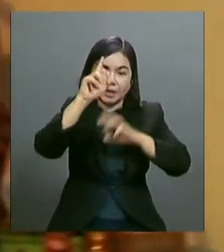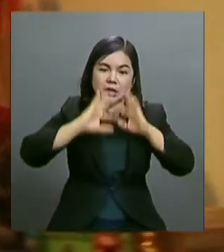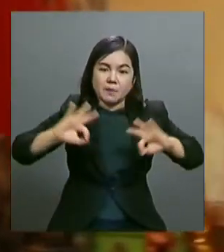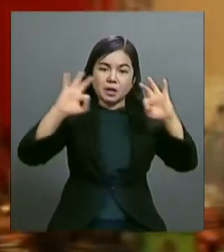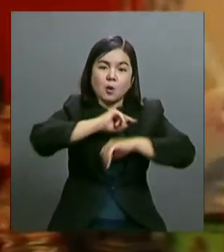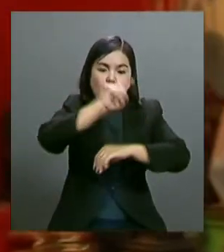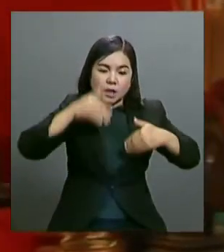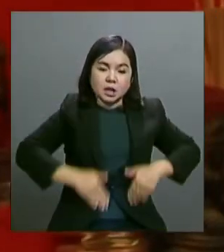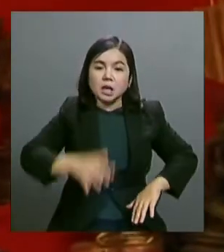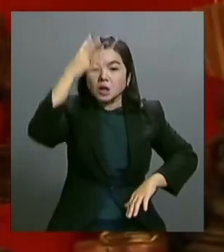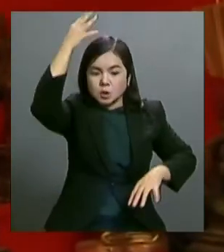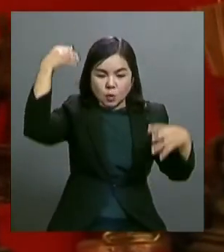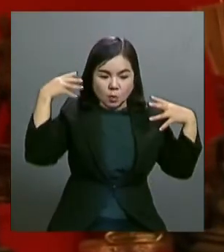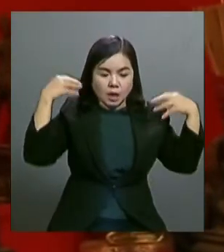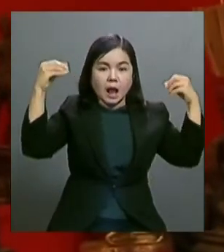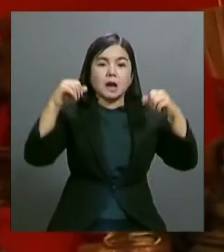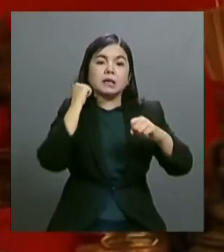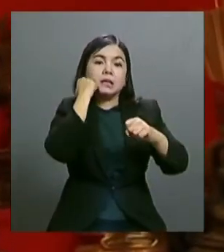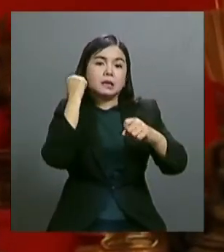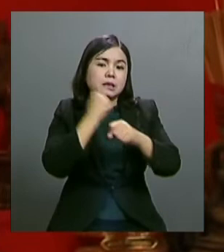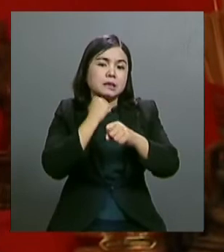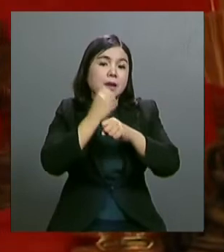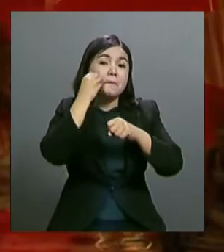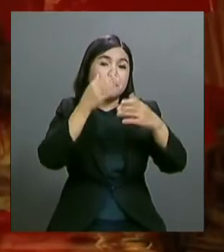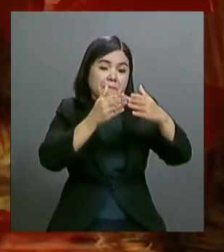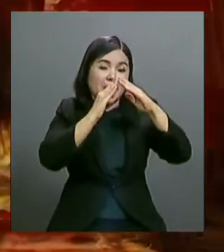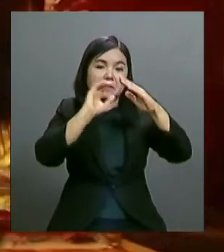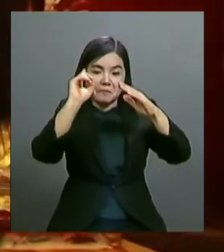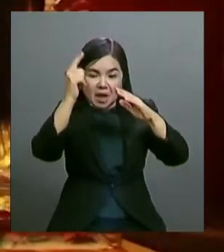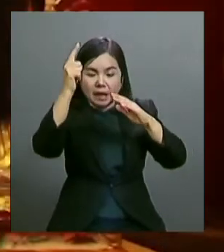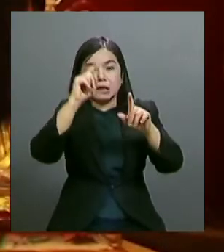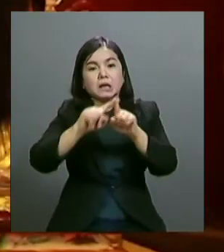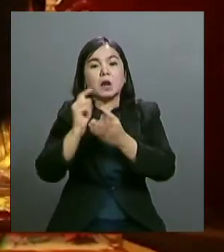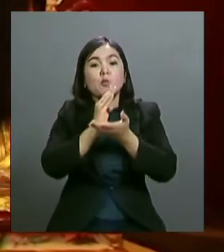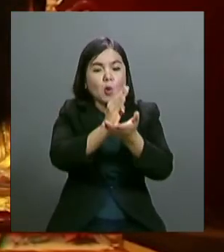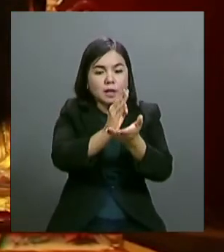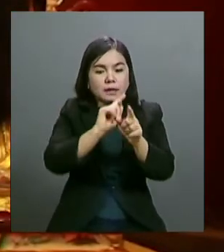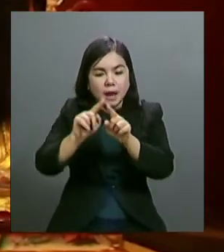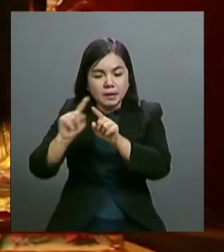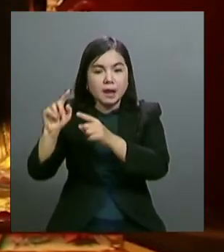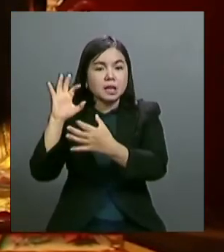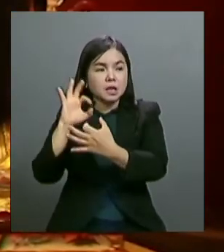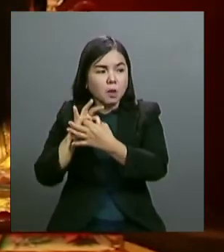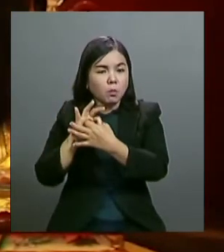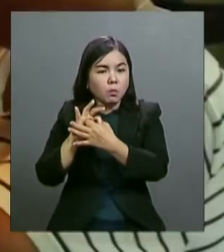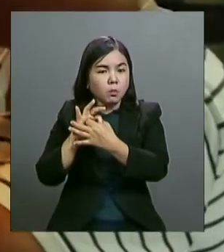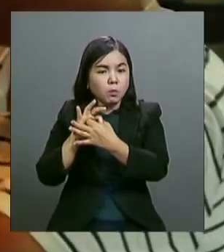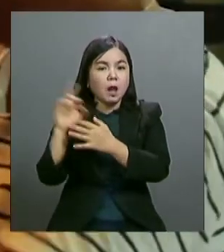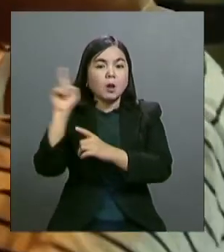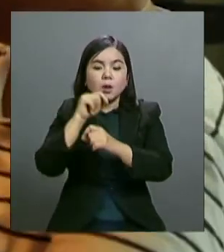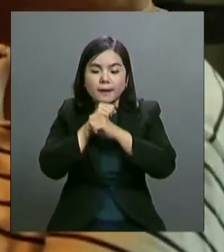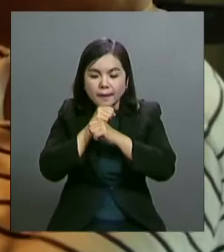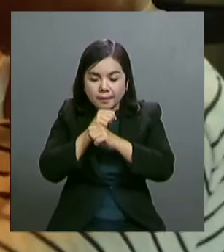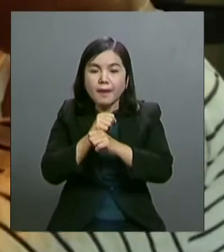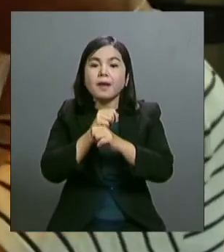ทพนะคะวันขึ้นบ้านใหม่แล้วก็งานเกี่ยวกับคนผู้สูงอายุนะ